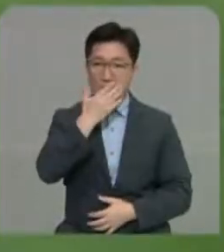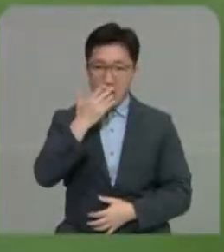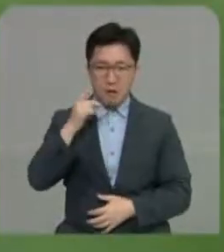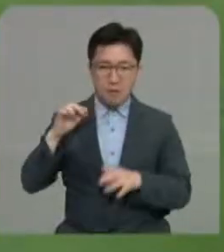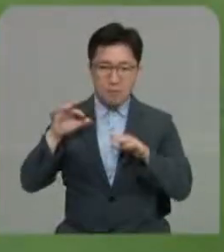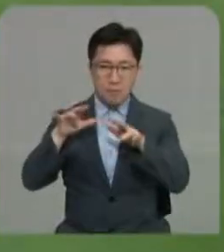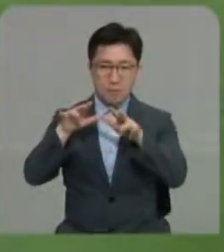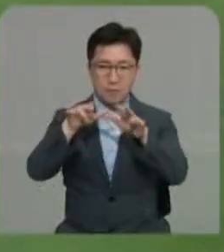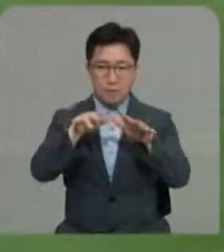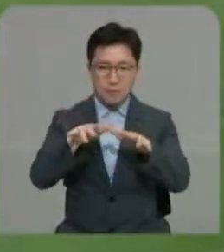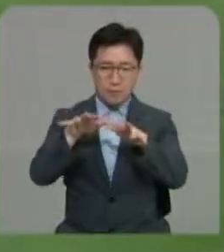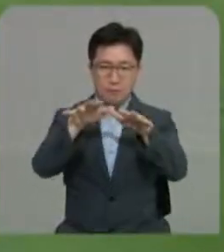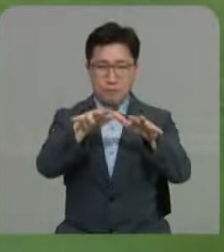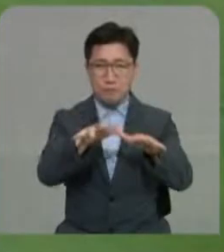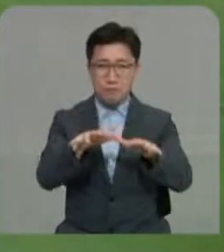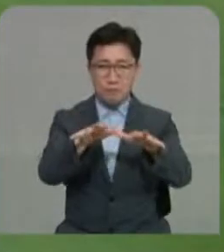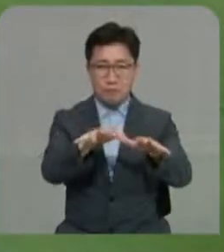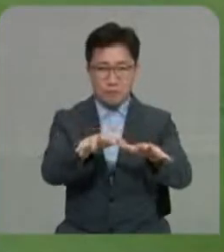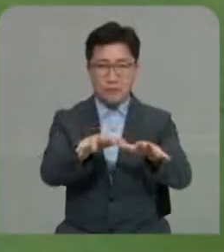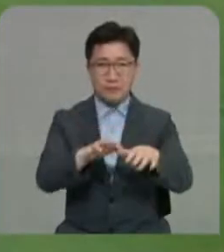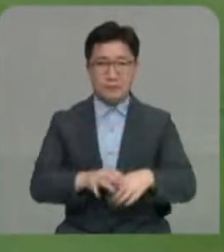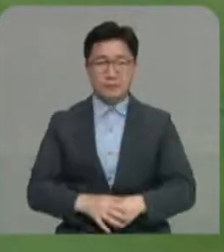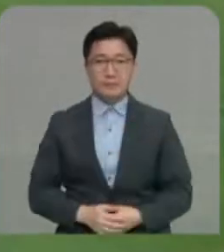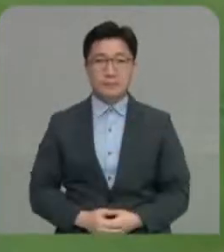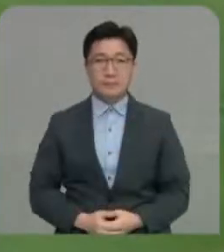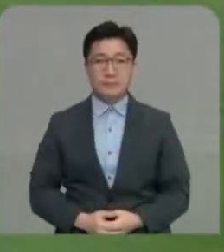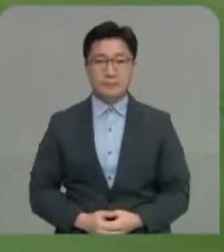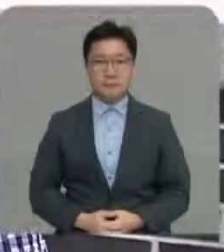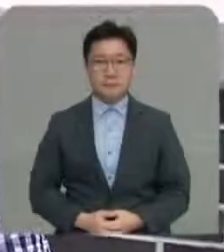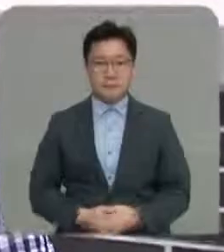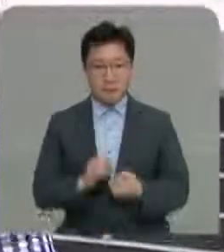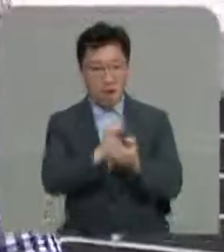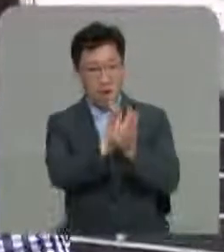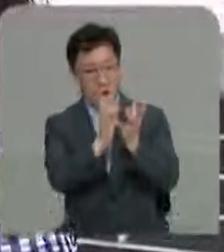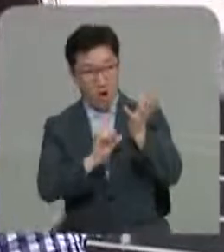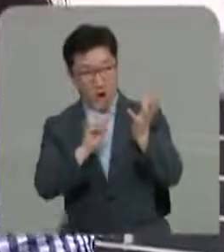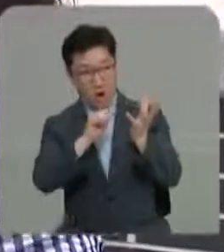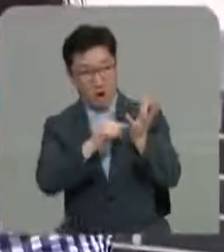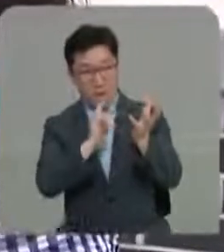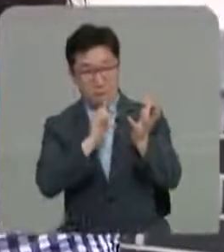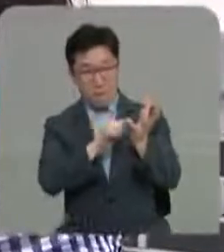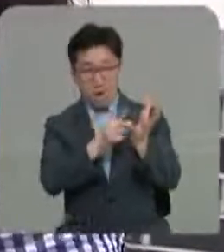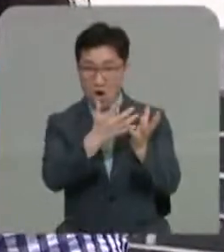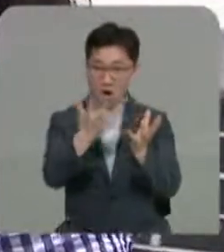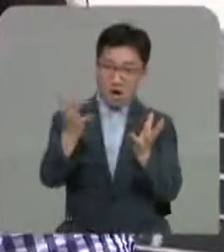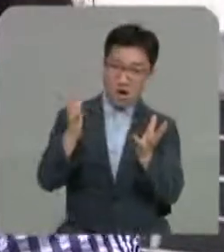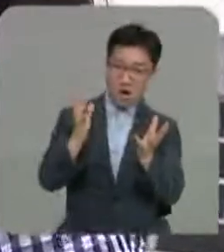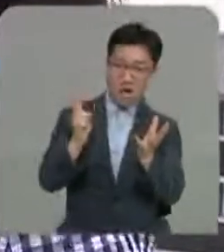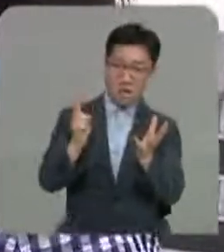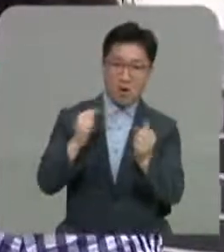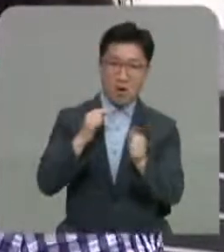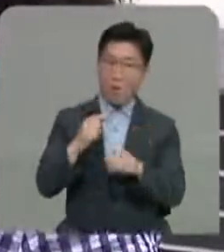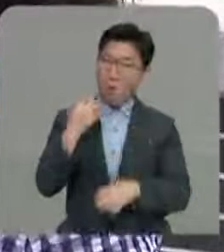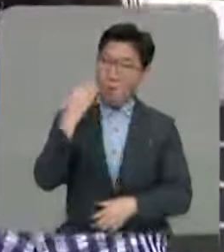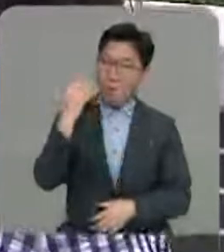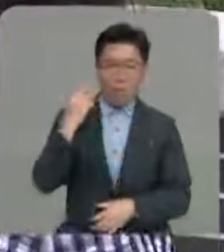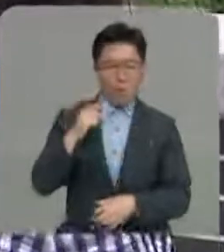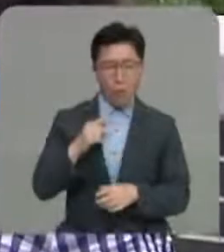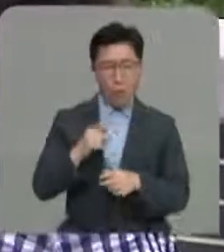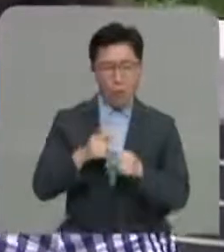날갯짓을 은 한층 화려해 집니다 0 코디 이렇게 만발한 것을 기억해 끝내 본성을